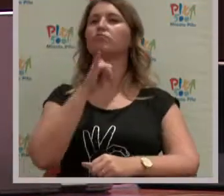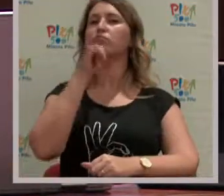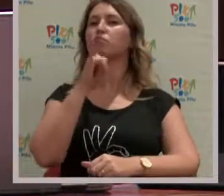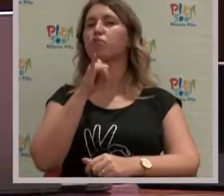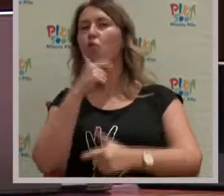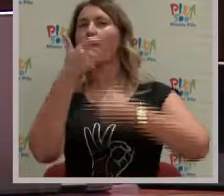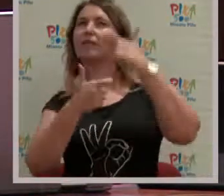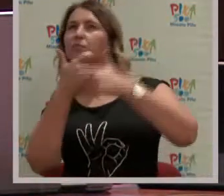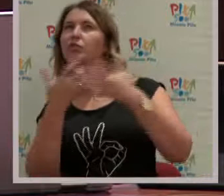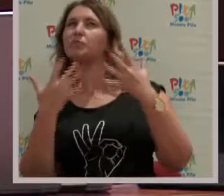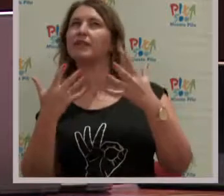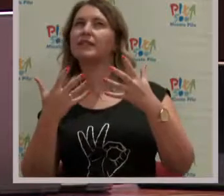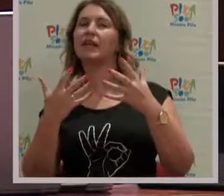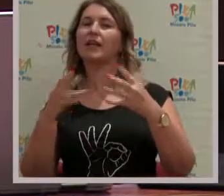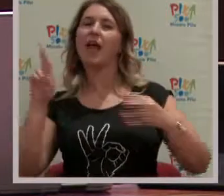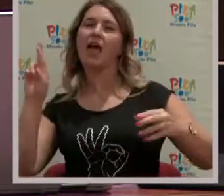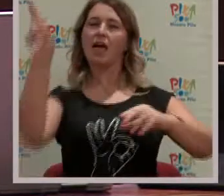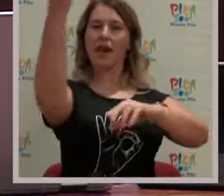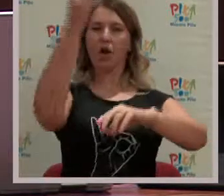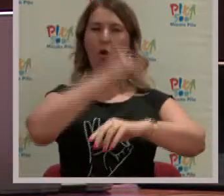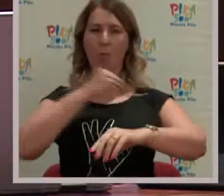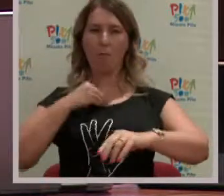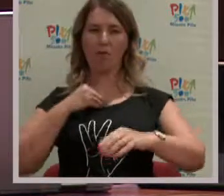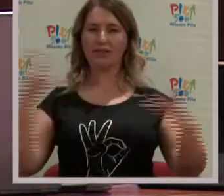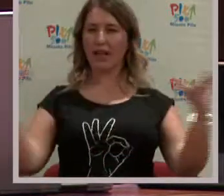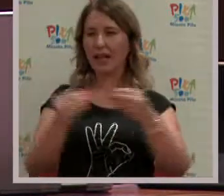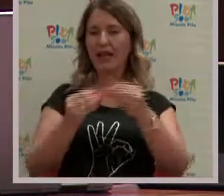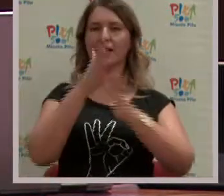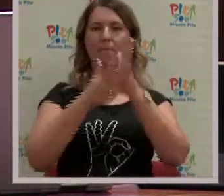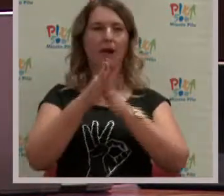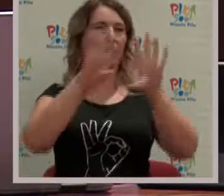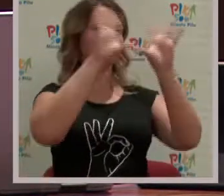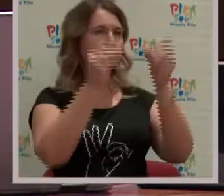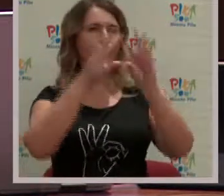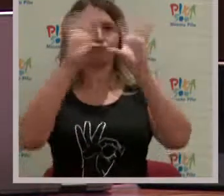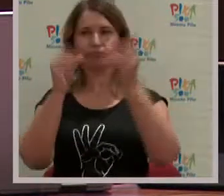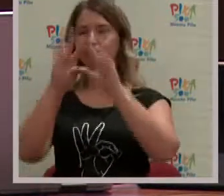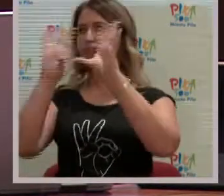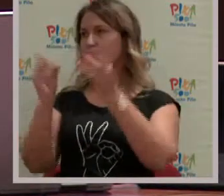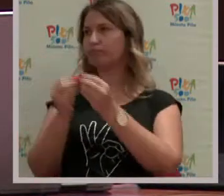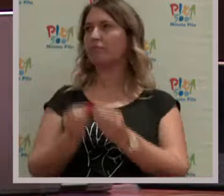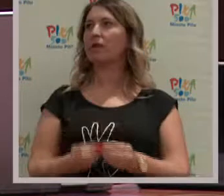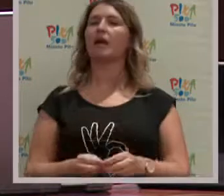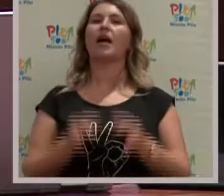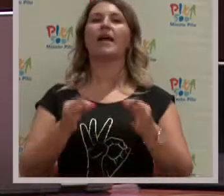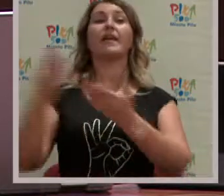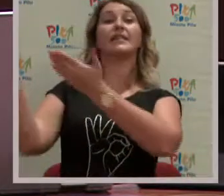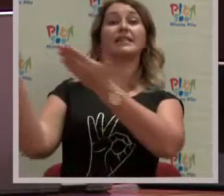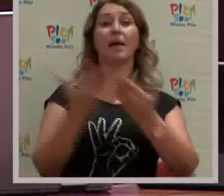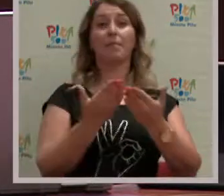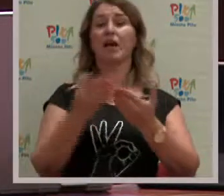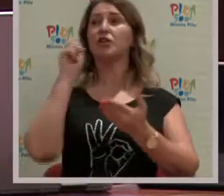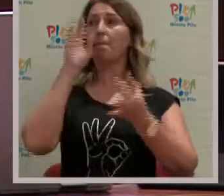ustanowienia rekordu Polski w jednoczesnym miganiu. Proszę w tej chwili o wejście na scenę